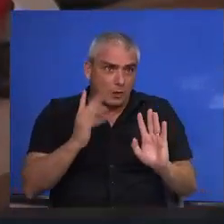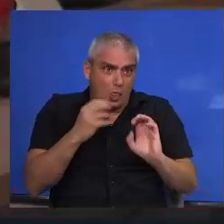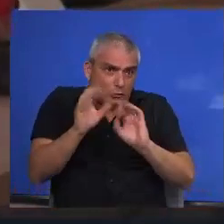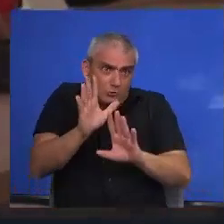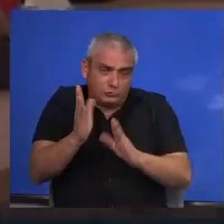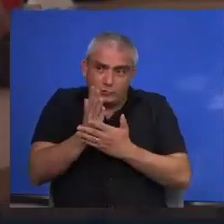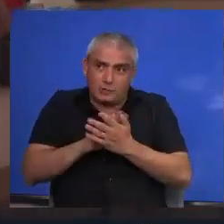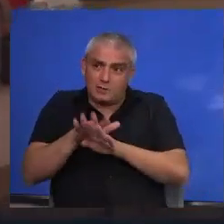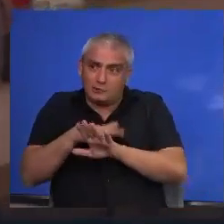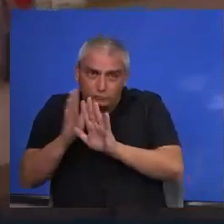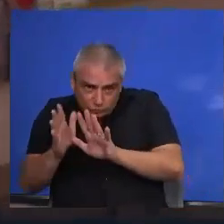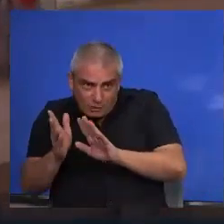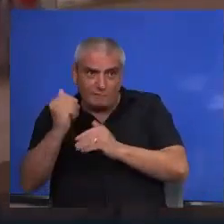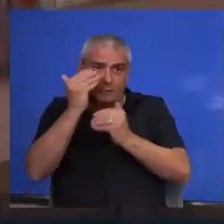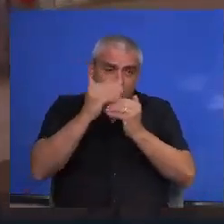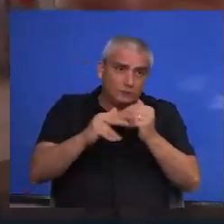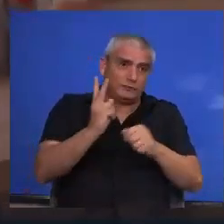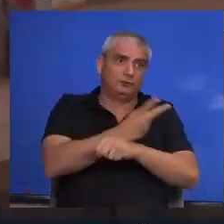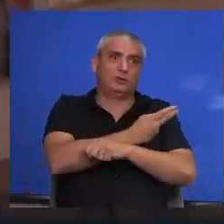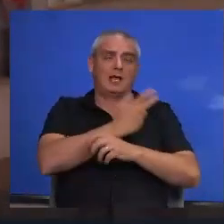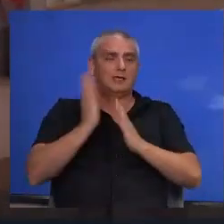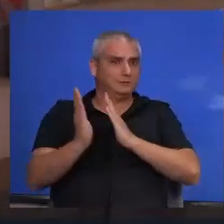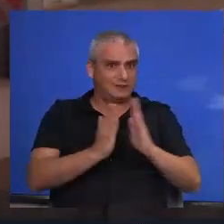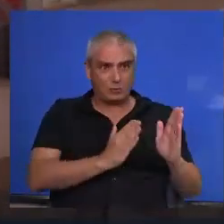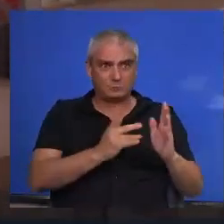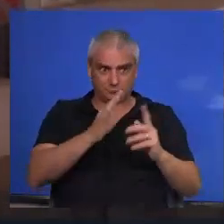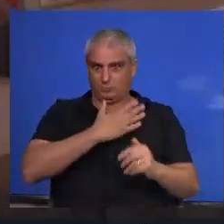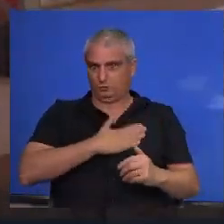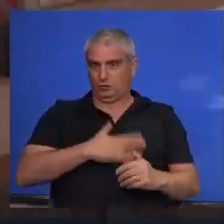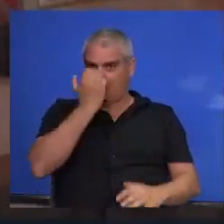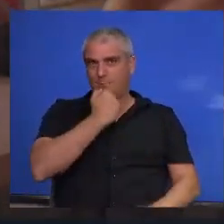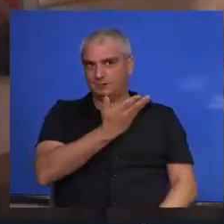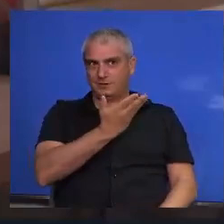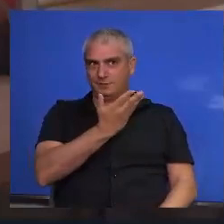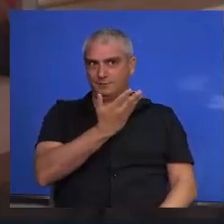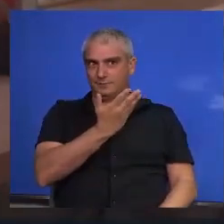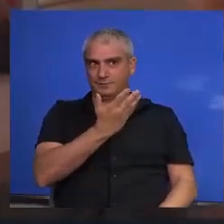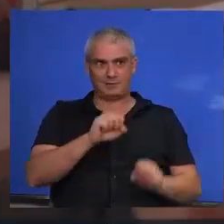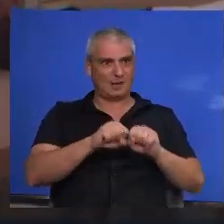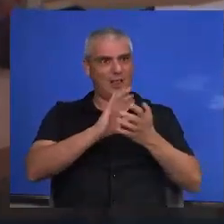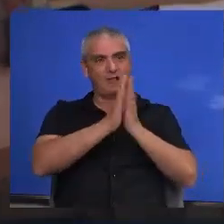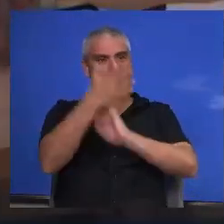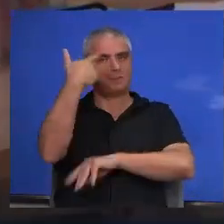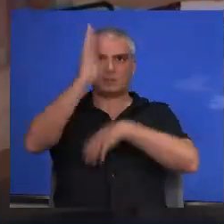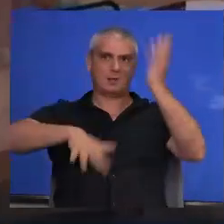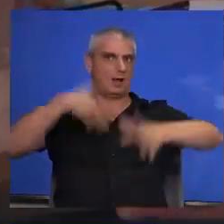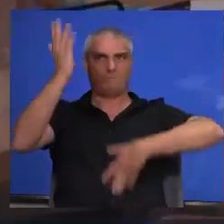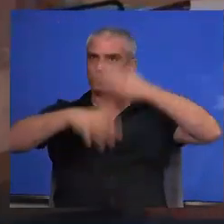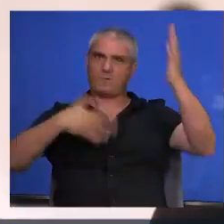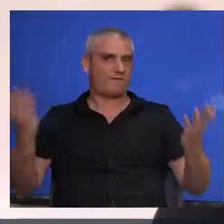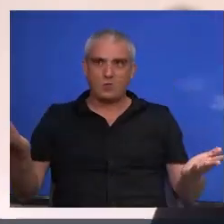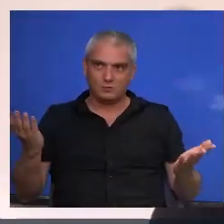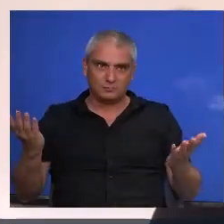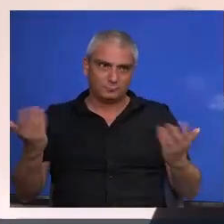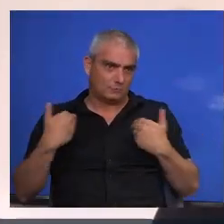אבל בסוף השגרה, הסדירות, הרי זה מה שהם רצו, החמאסניקים, להפוך את המדינה הזאת לטוב עבור. אנחנו רוצים קצת